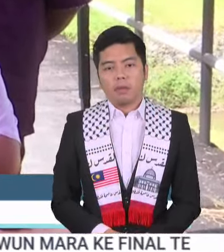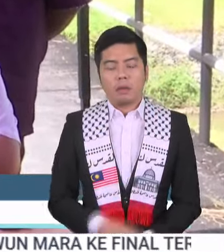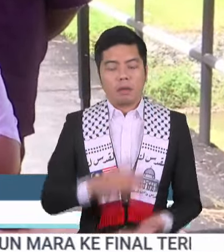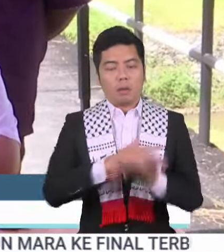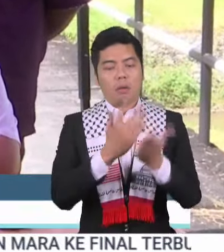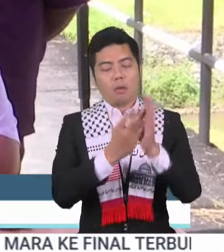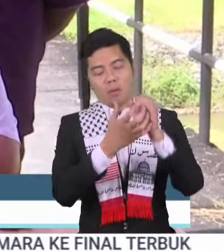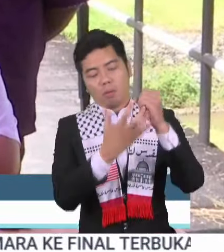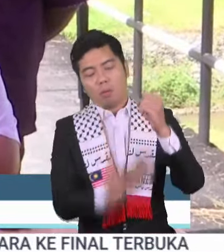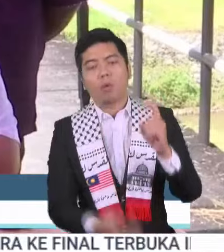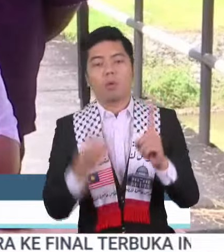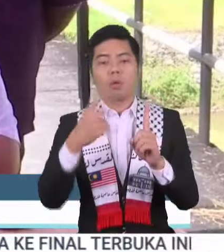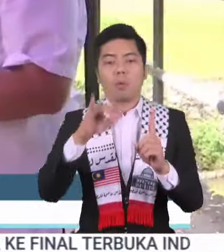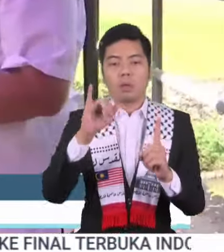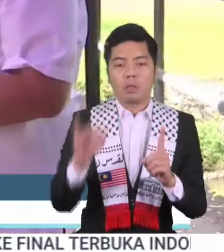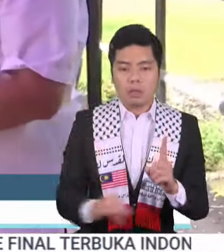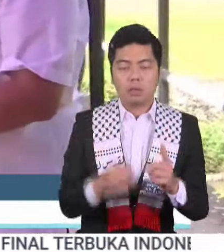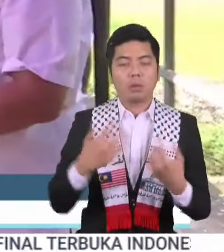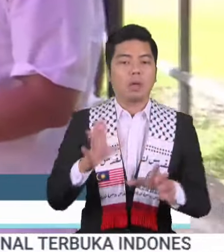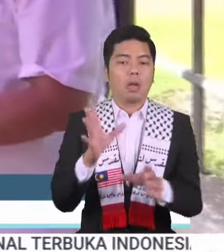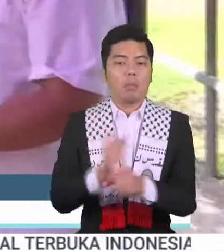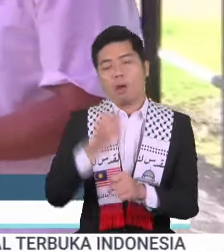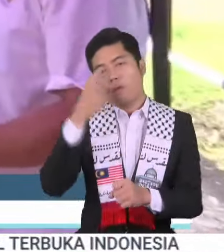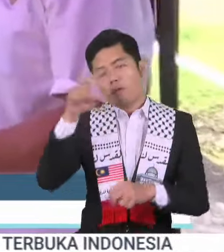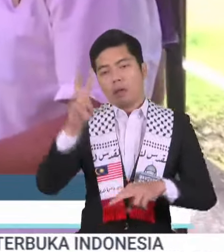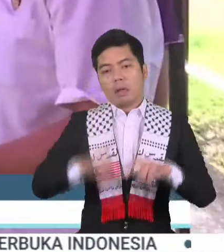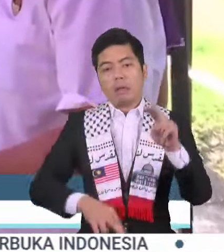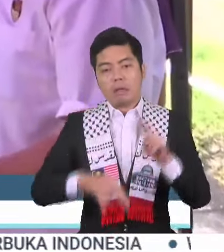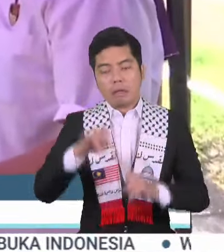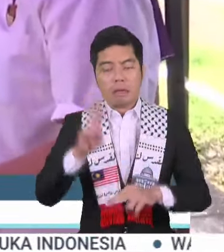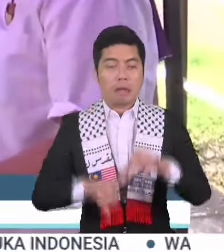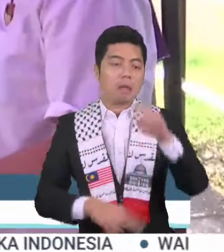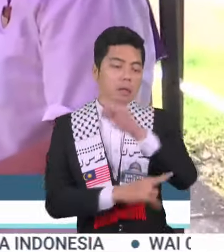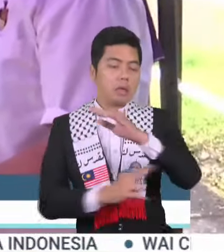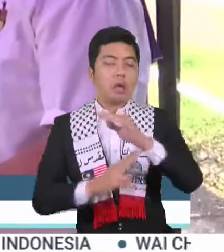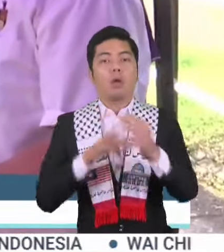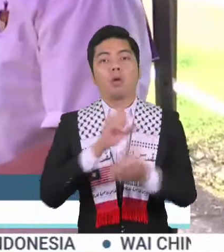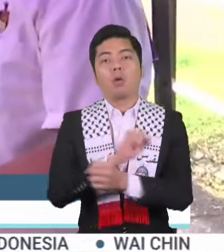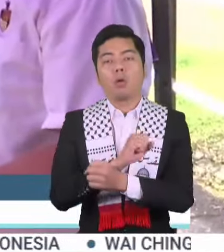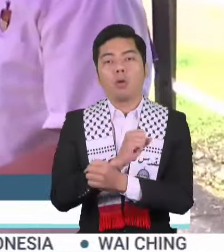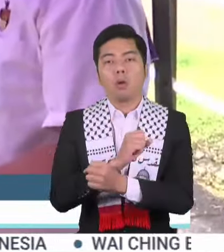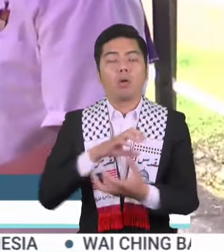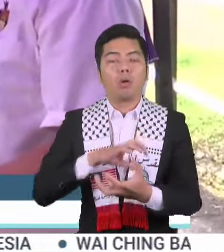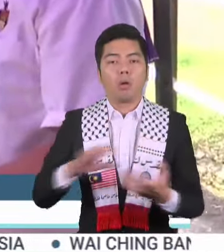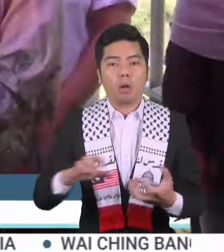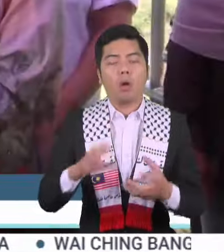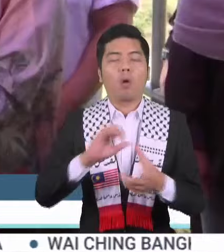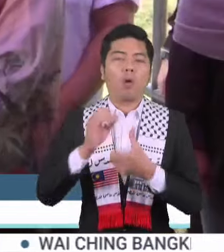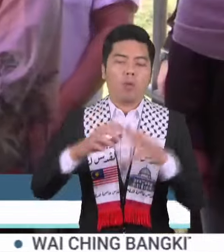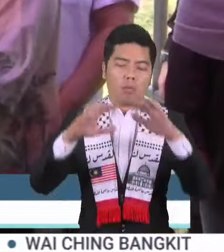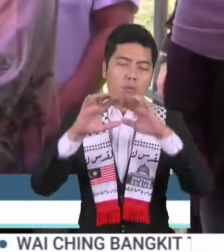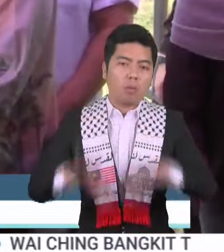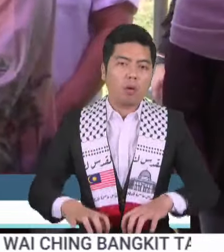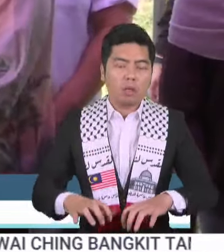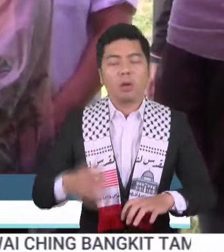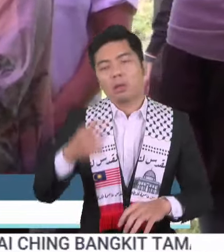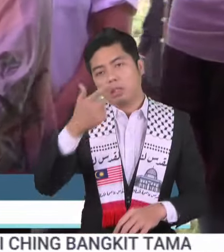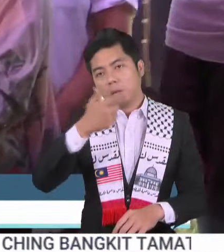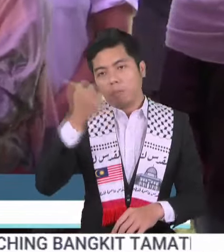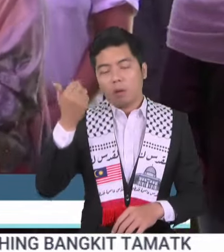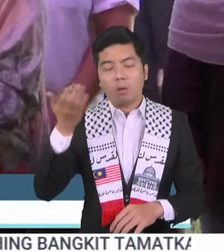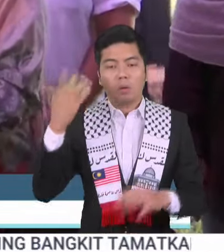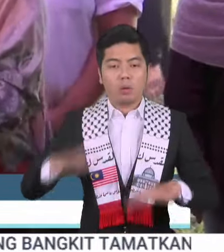Peruntukan sebanyak RM12 juta turut diterima bagi membina semula jambatan yang rosak atau runtuh di beberapa kawasan